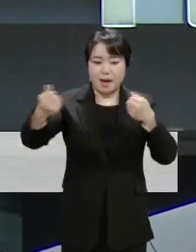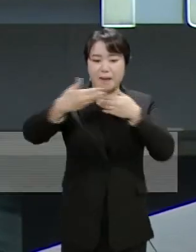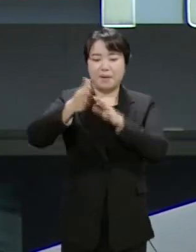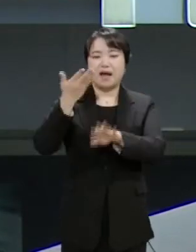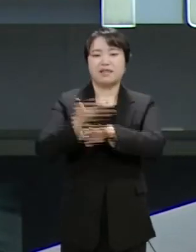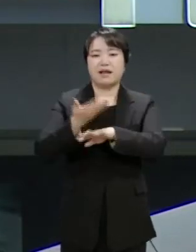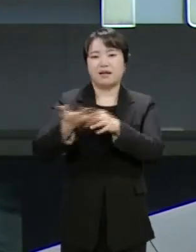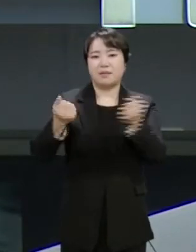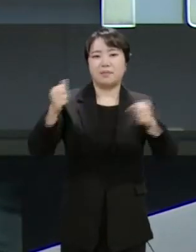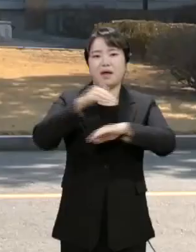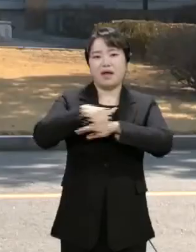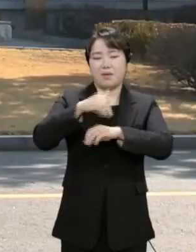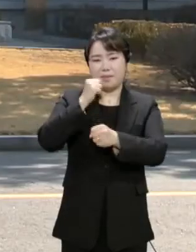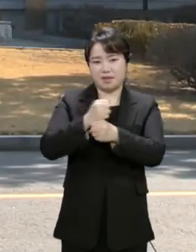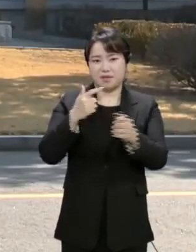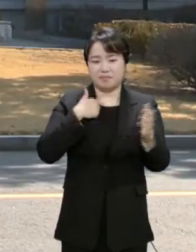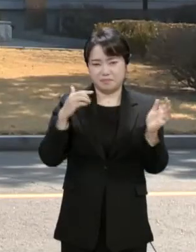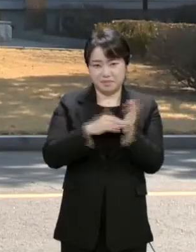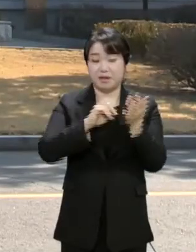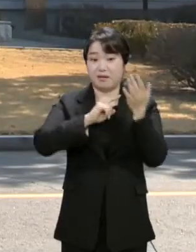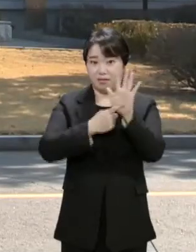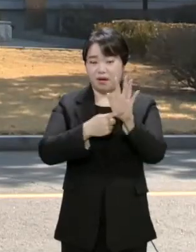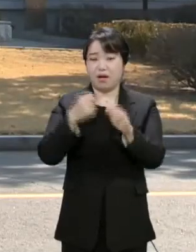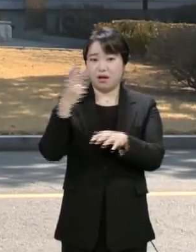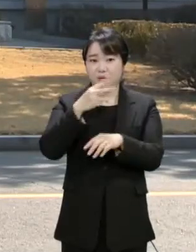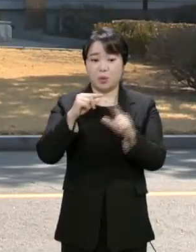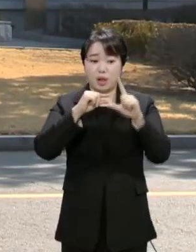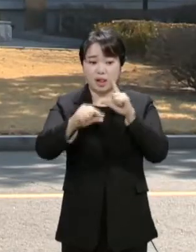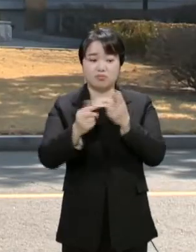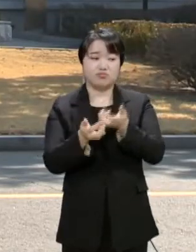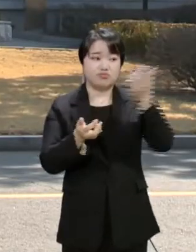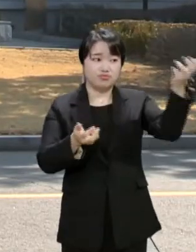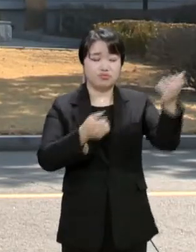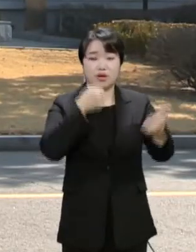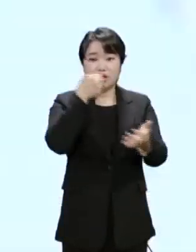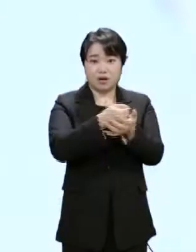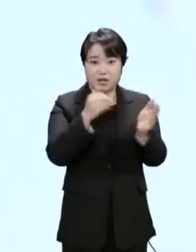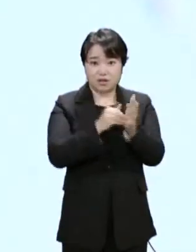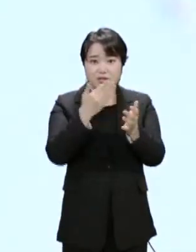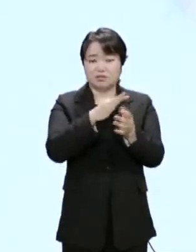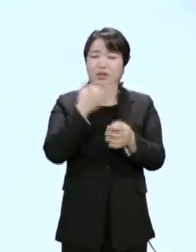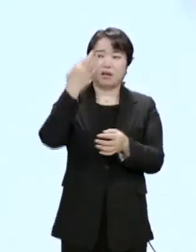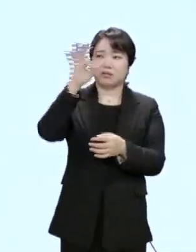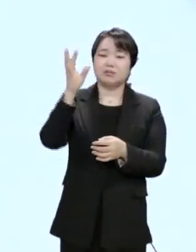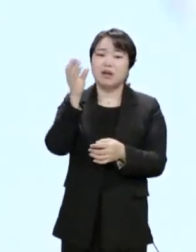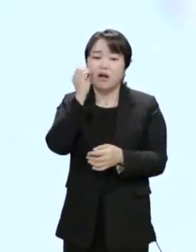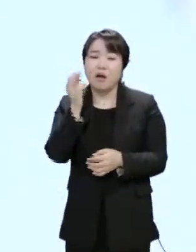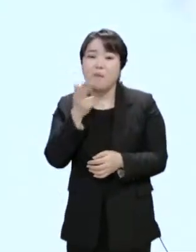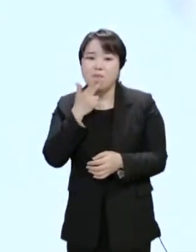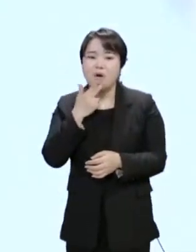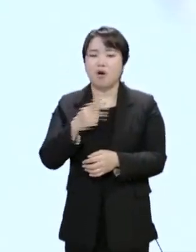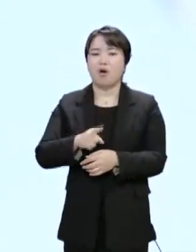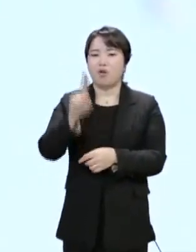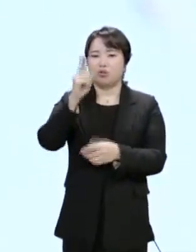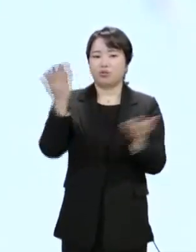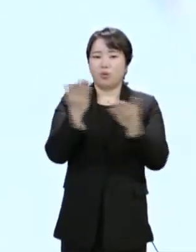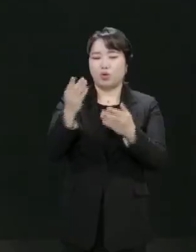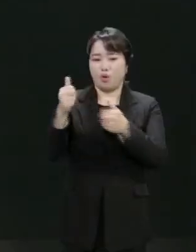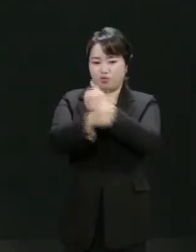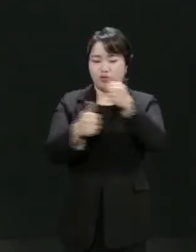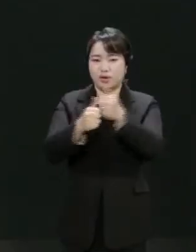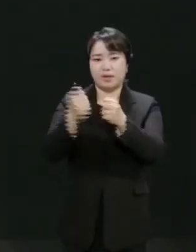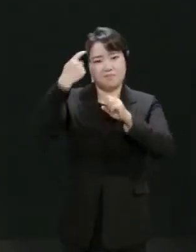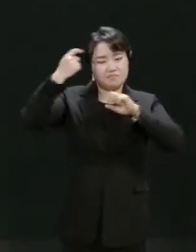입장입니다. 또 가해자 중에는 전출이 결정됐지만 해당 직원이 인정하지 않고 서울지방노동위원회에